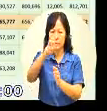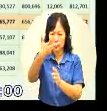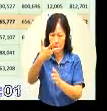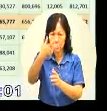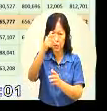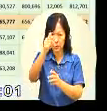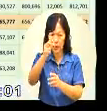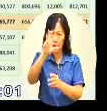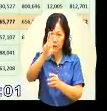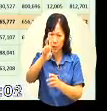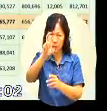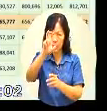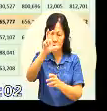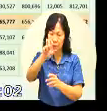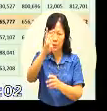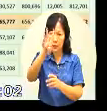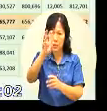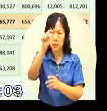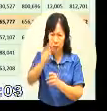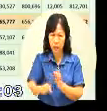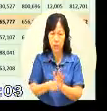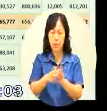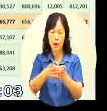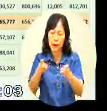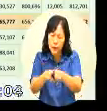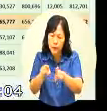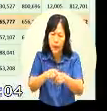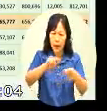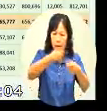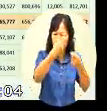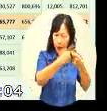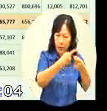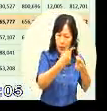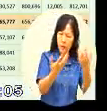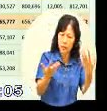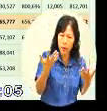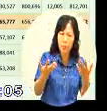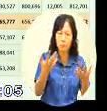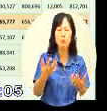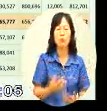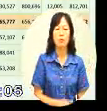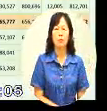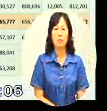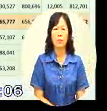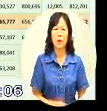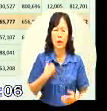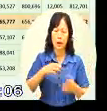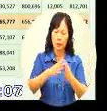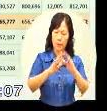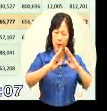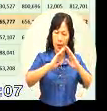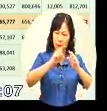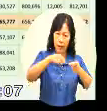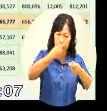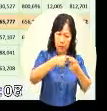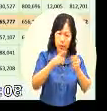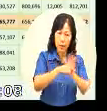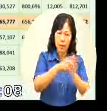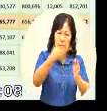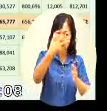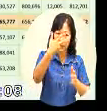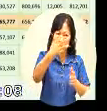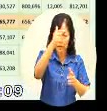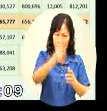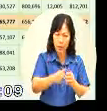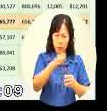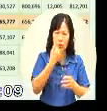那大体的状况跟101年都是很类似。101年呢议会的预算呢7亿6千万，决算